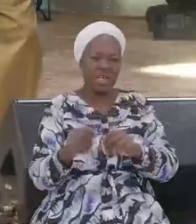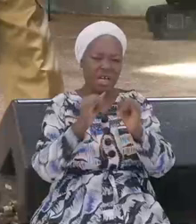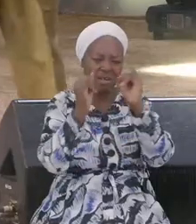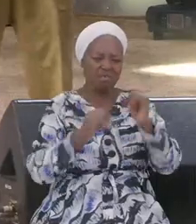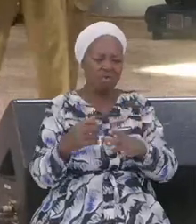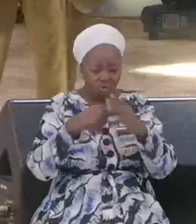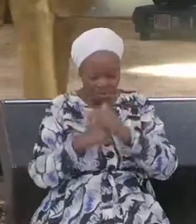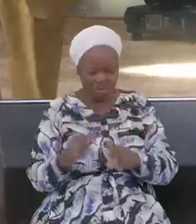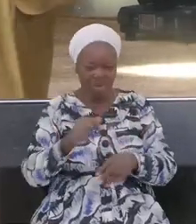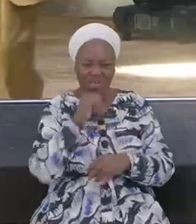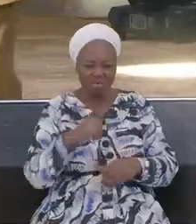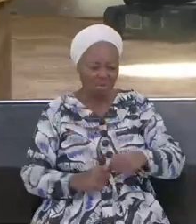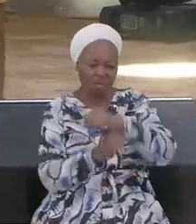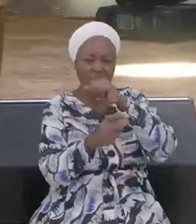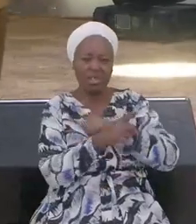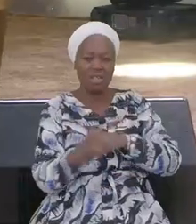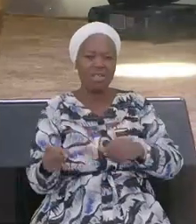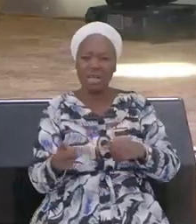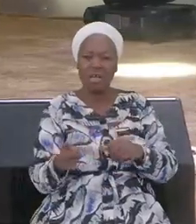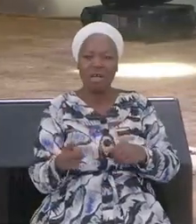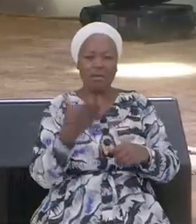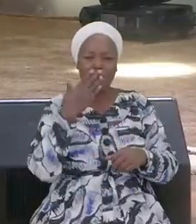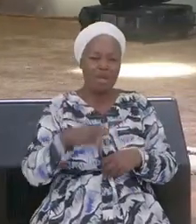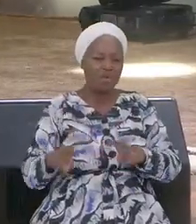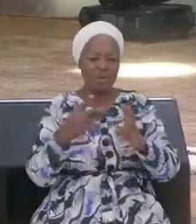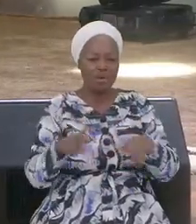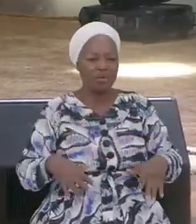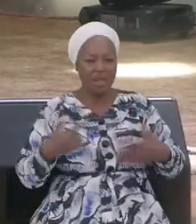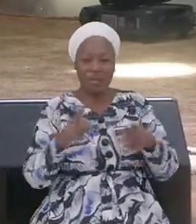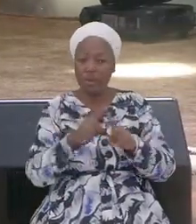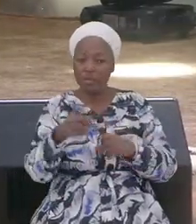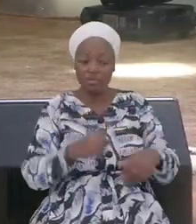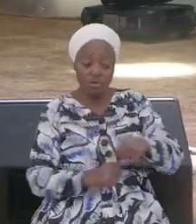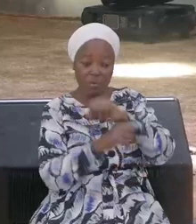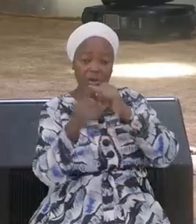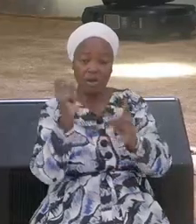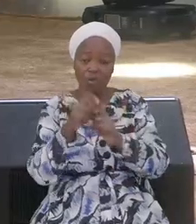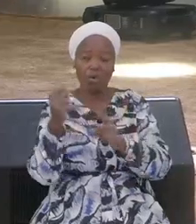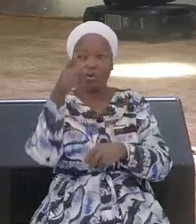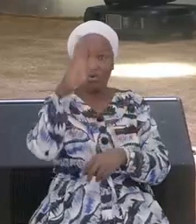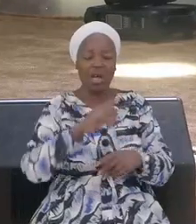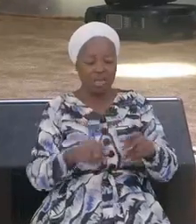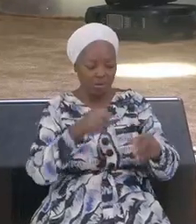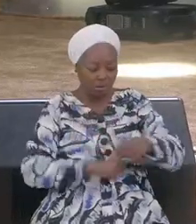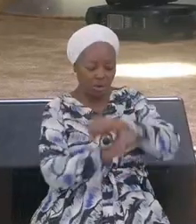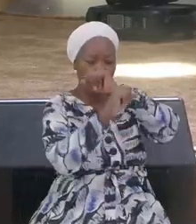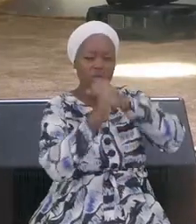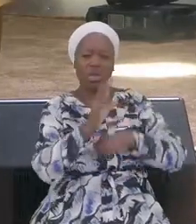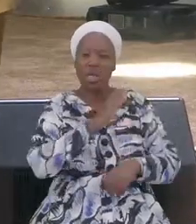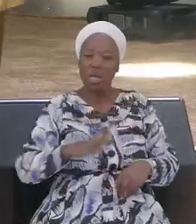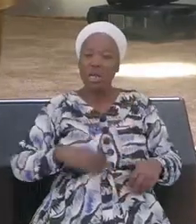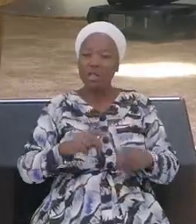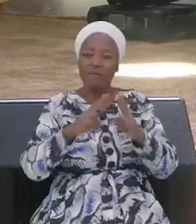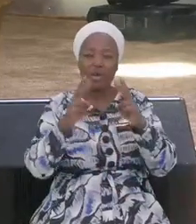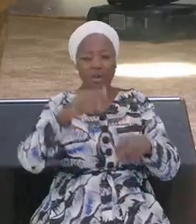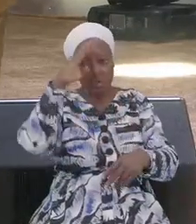pas leur adoration héroïque, mais vous supportez l'adoration de Dieu, vous supportez Christ, le véritable Fils